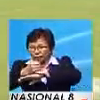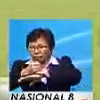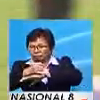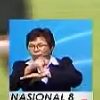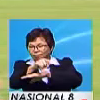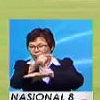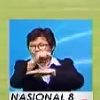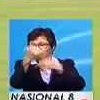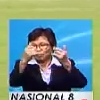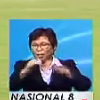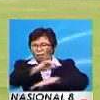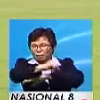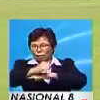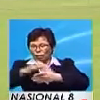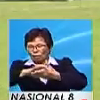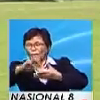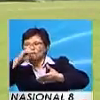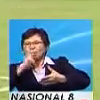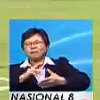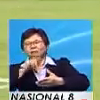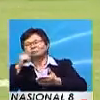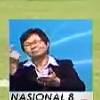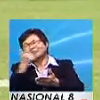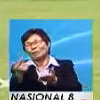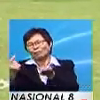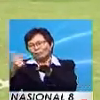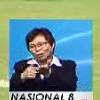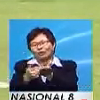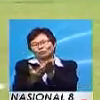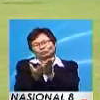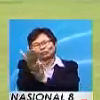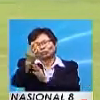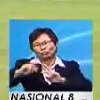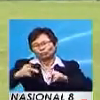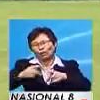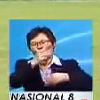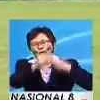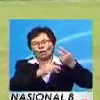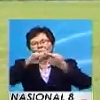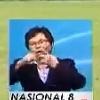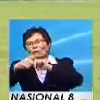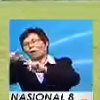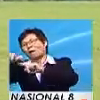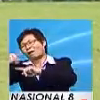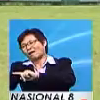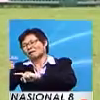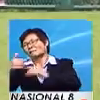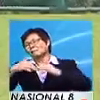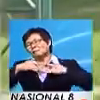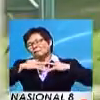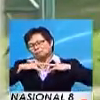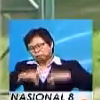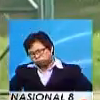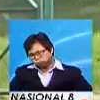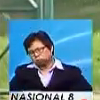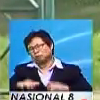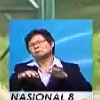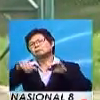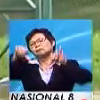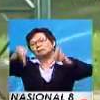roskam sewaktu suku akhir pertama diharap tidak berulang sekaligus menyebabkan moral Rakan pasasukan luntur dan tewas